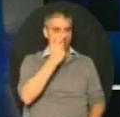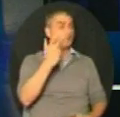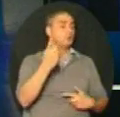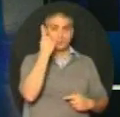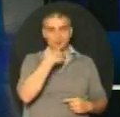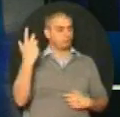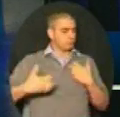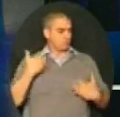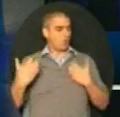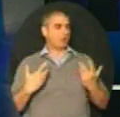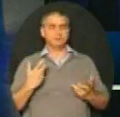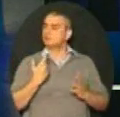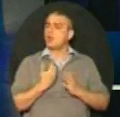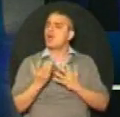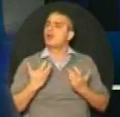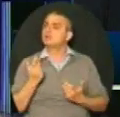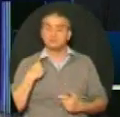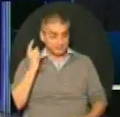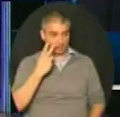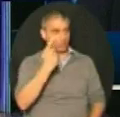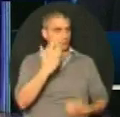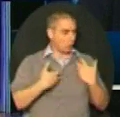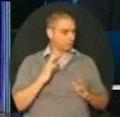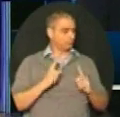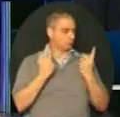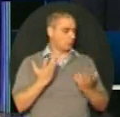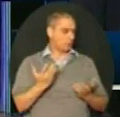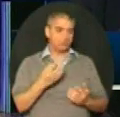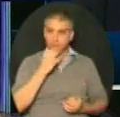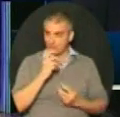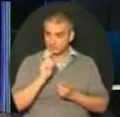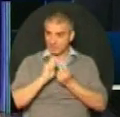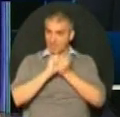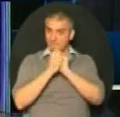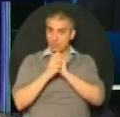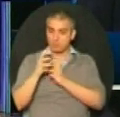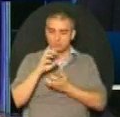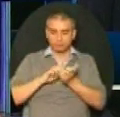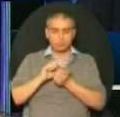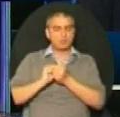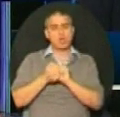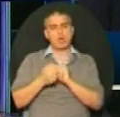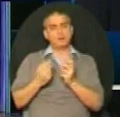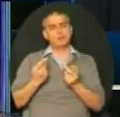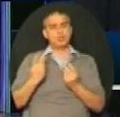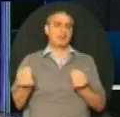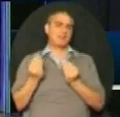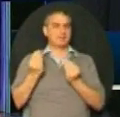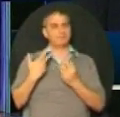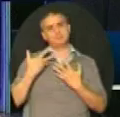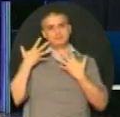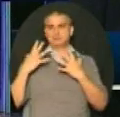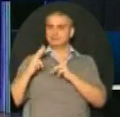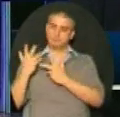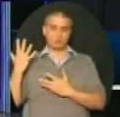אנחנו צריכים לראות אותו כועס. מעבר לכועס. אנחנו צריכים לראות אותו כועס על מה שקורה לנו. ללכת לרפורמות מורכבות רק או להגיע לדברים יותר פופוליסטיים